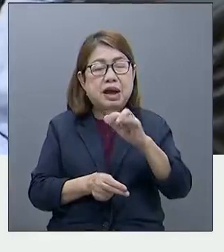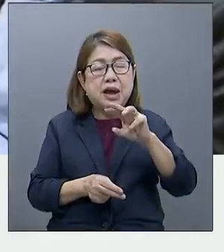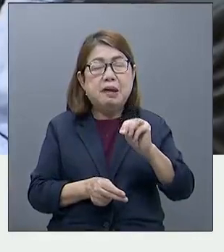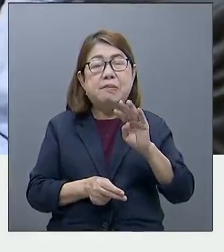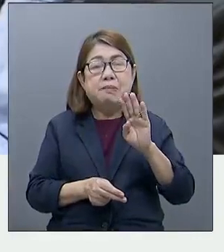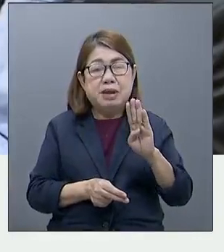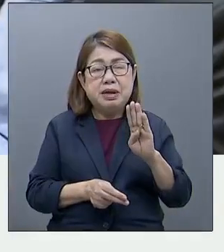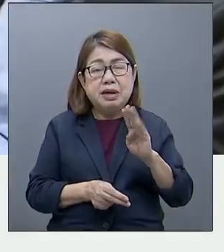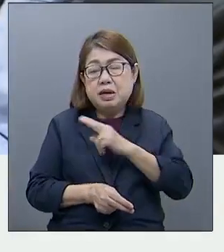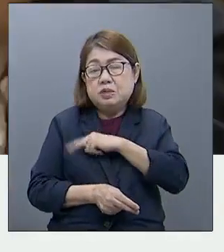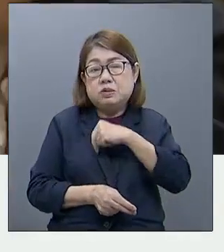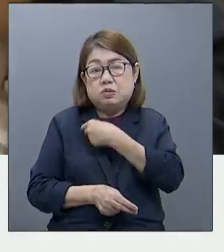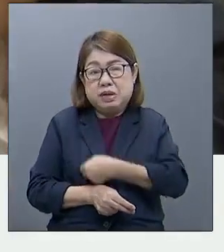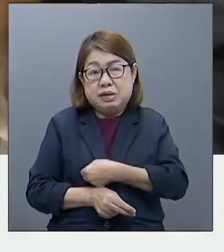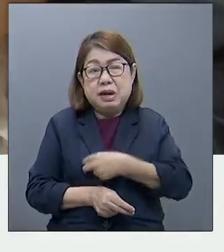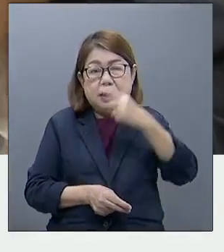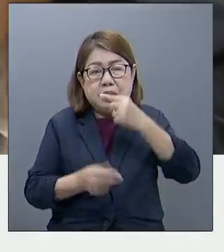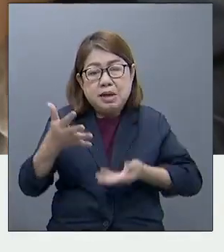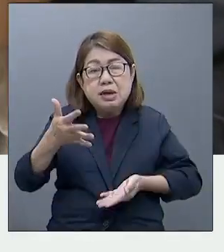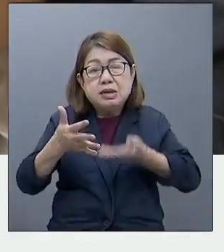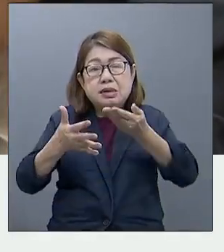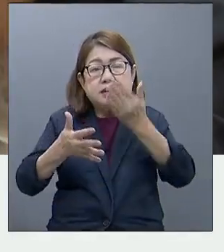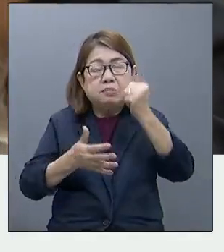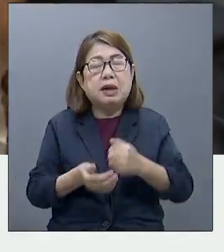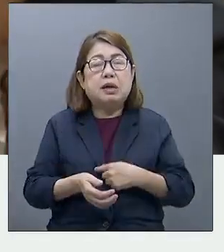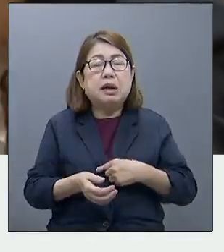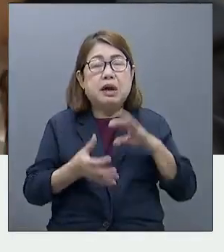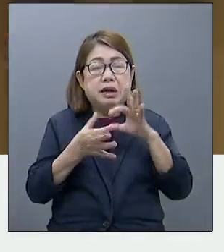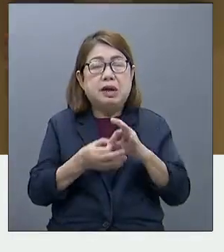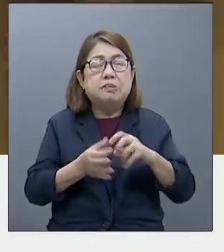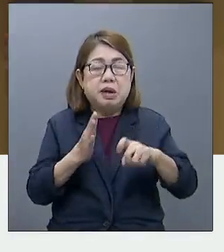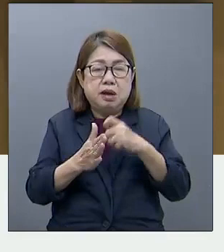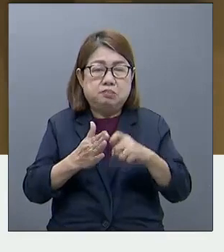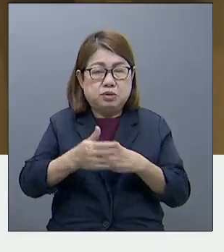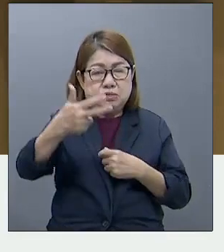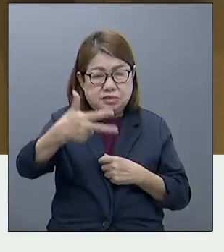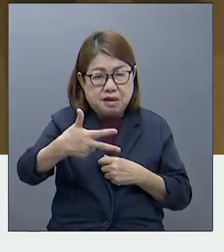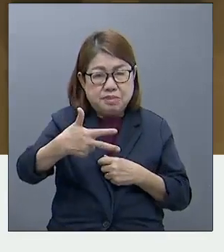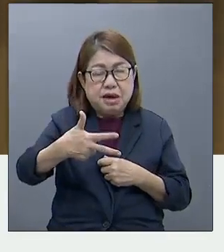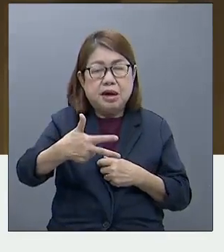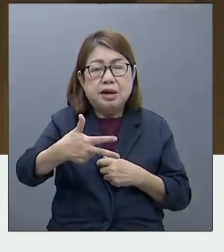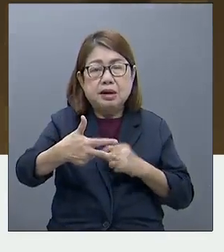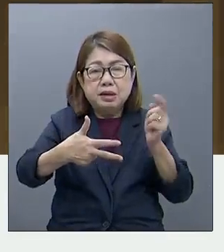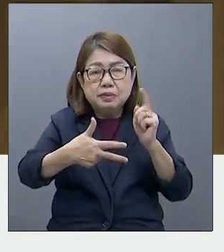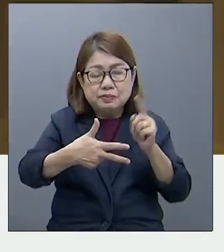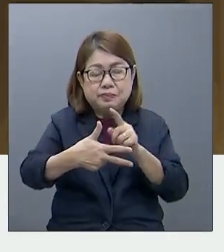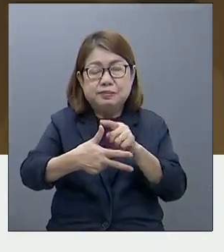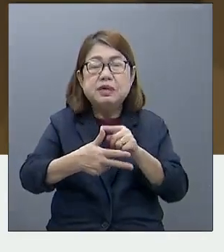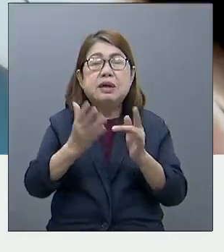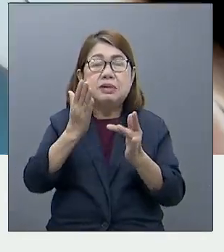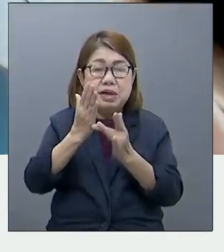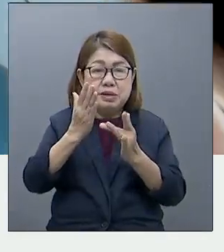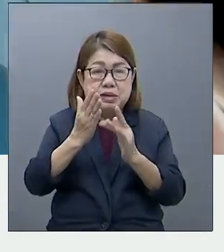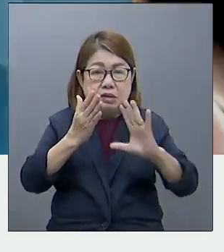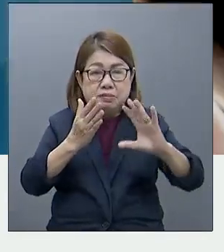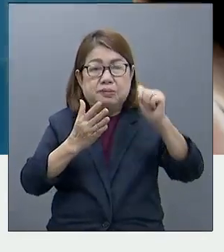ที่ไทยมีอันดับสูงขึ้นเนื่องจากการปรับตัวดีขึ้นของ3ปัจจัยที่นำมาจัดอันดับค่ะนั่นก็คือด้านเทคโนโลยีนะคะซึ่